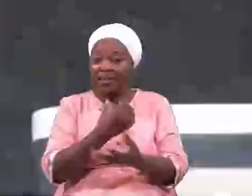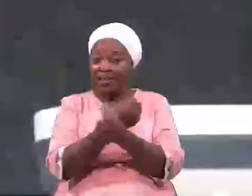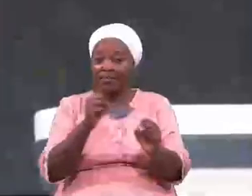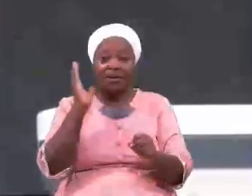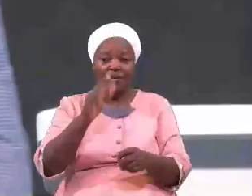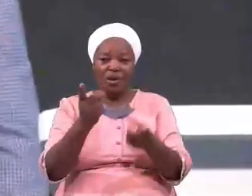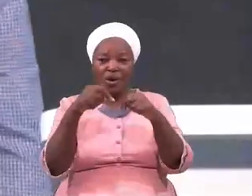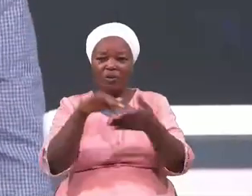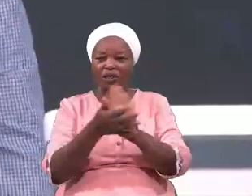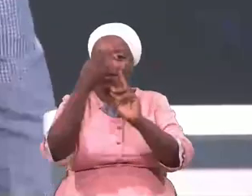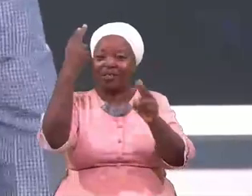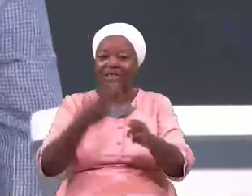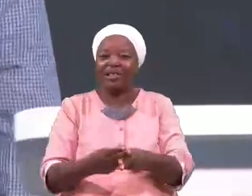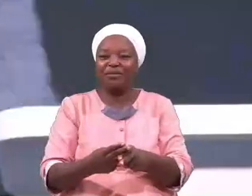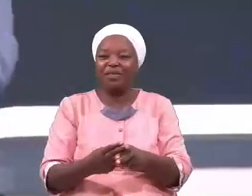Et le salut viendra.